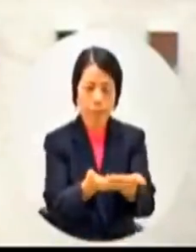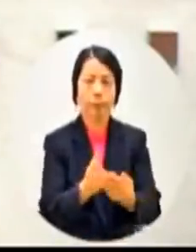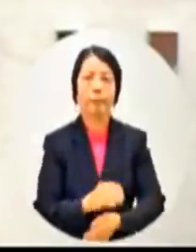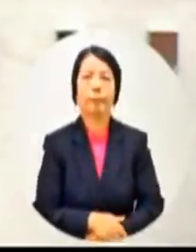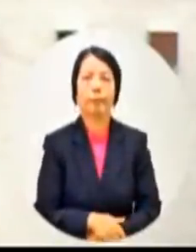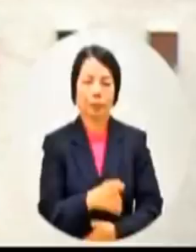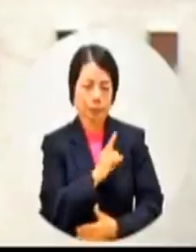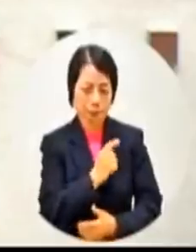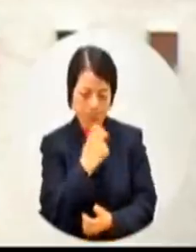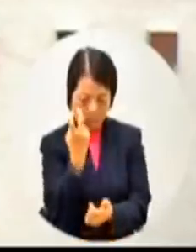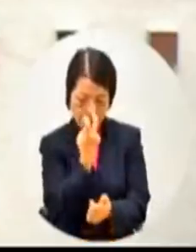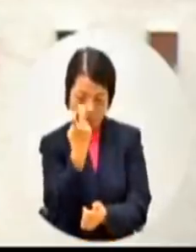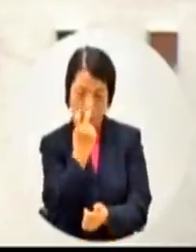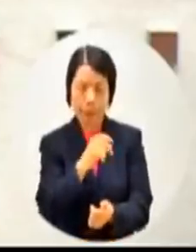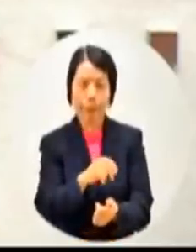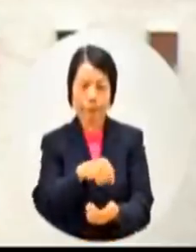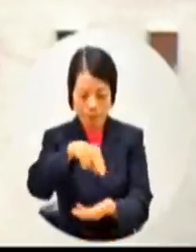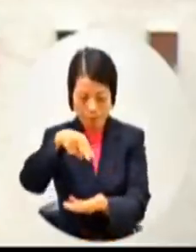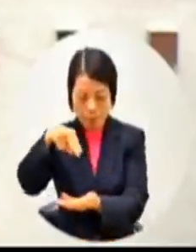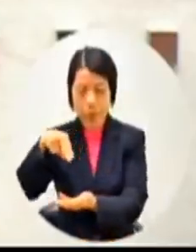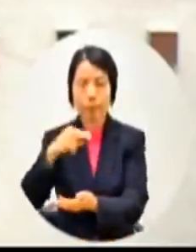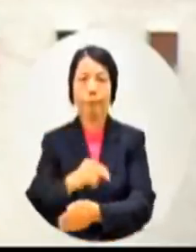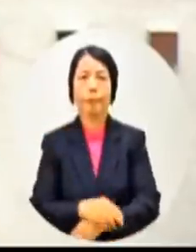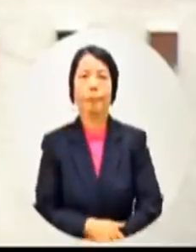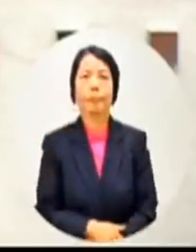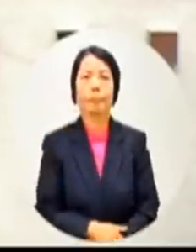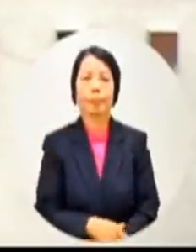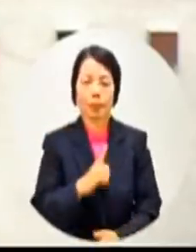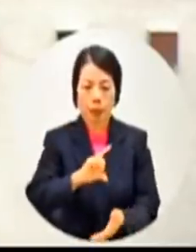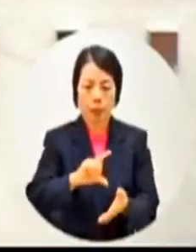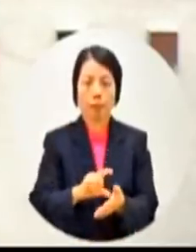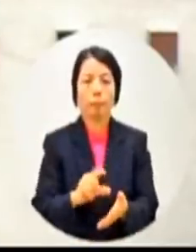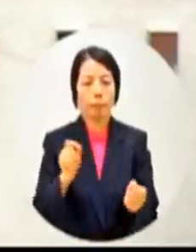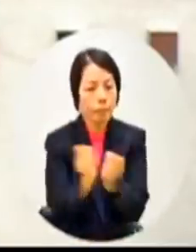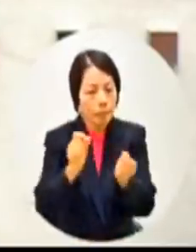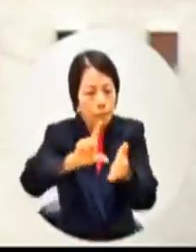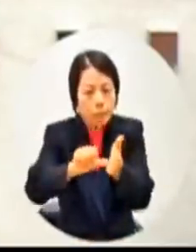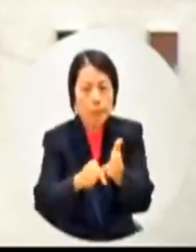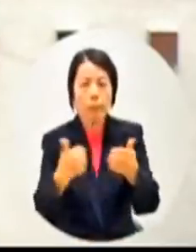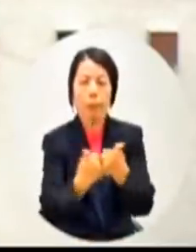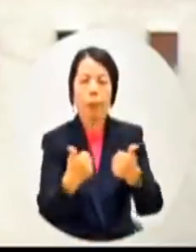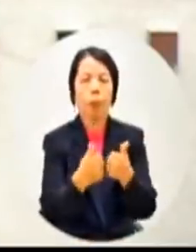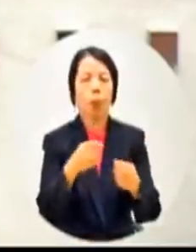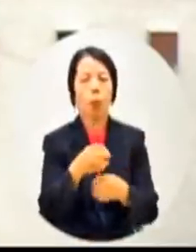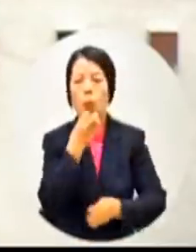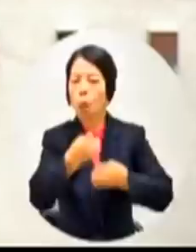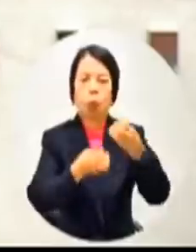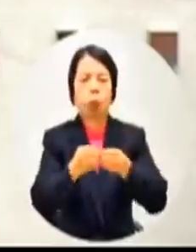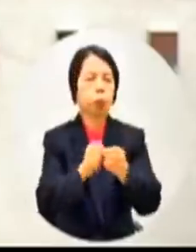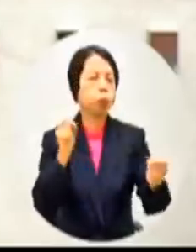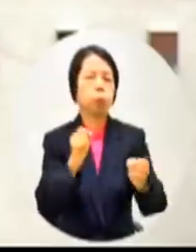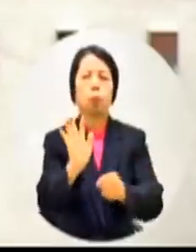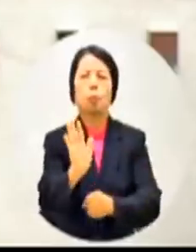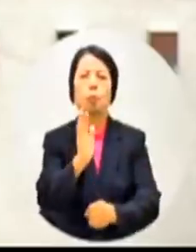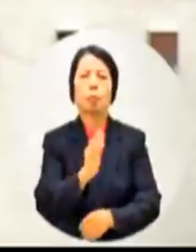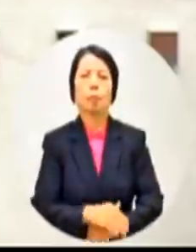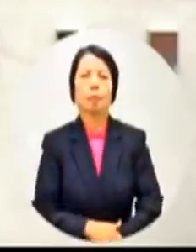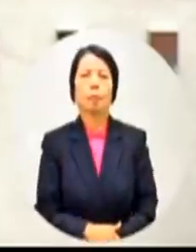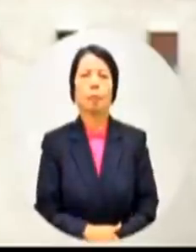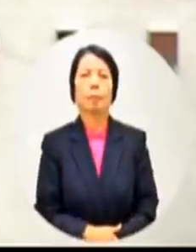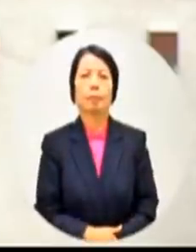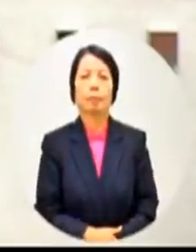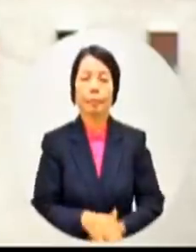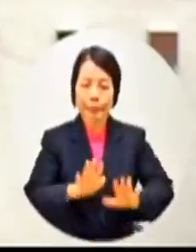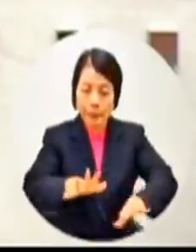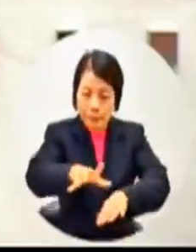个临时会，我想我就不再做冗长的报告。那今天第一次这样的一个对议